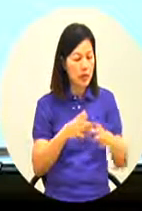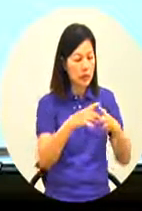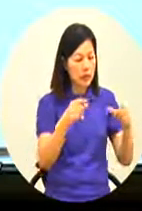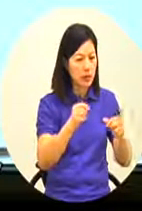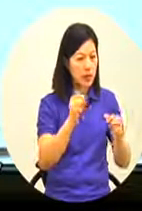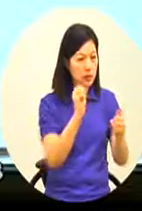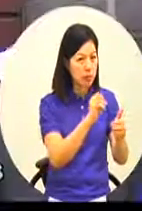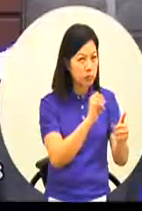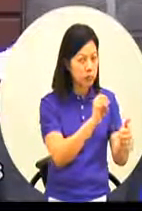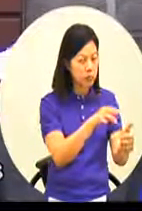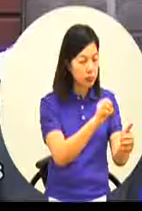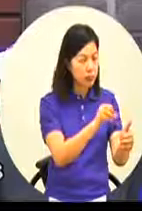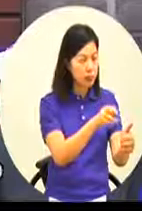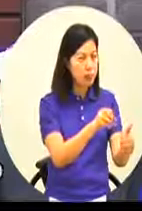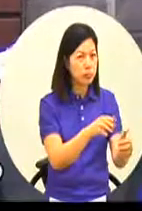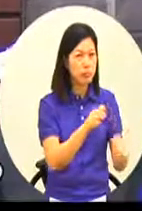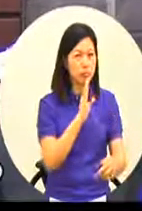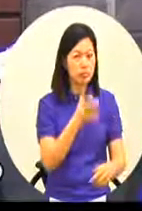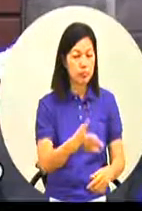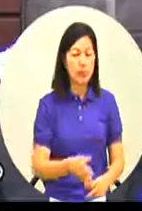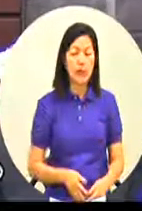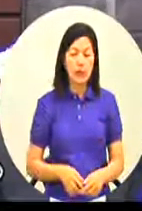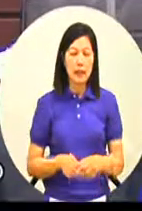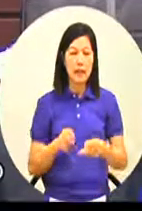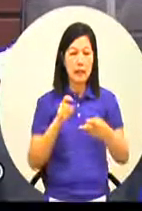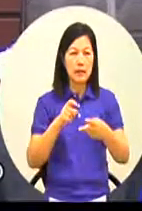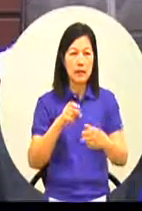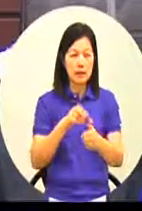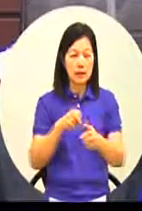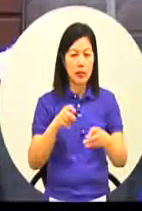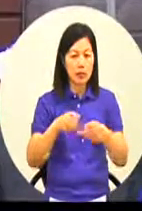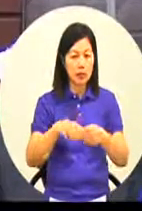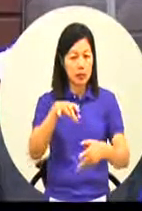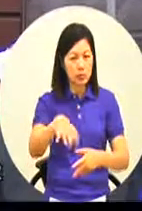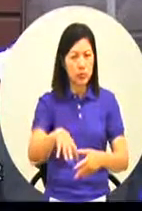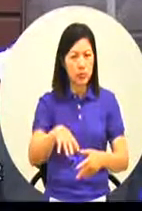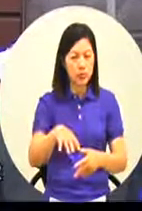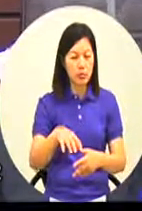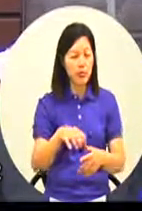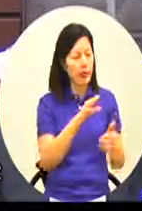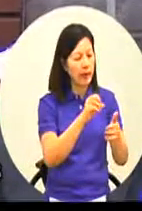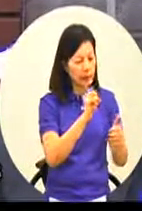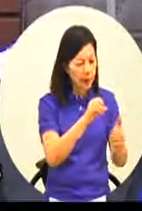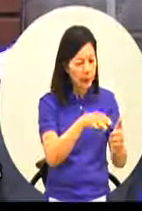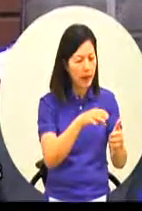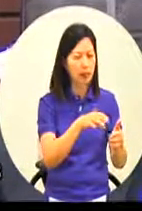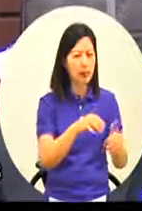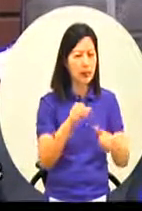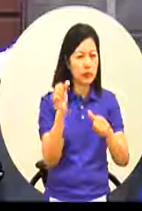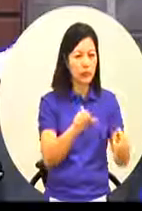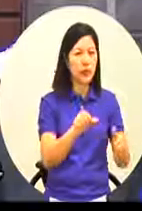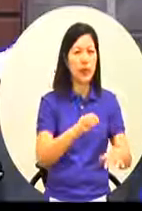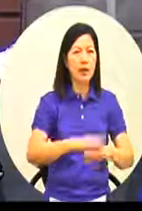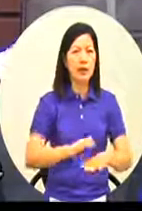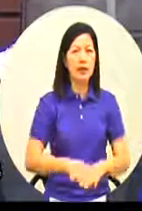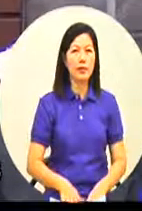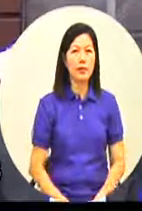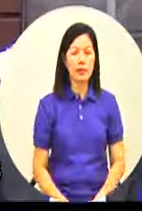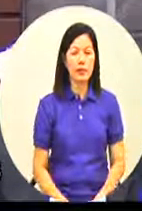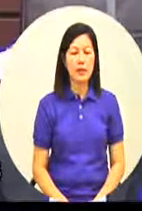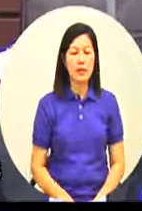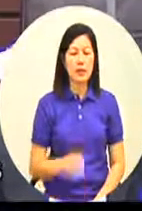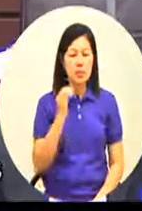下。 由养公处的同仁来劝导来开单，那当然那个警政单位在旁协助，那当然是